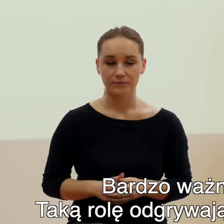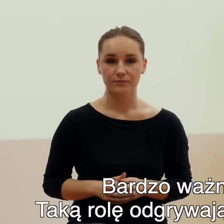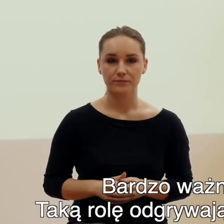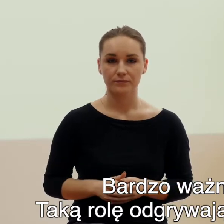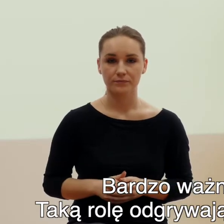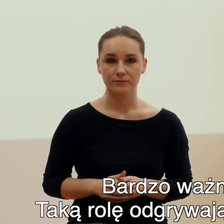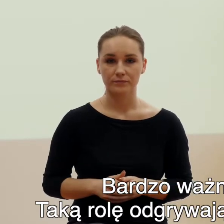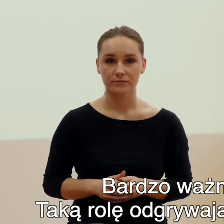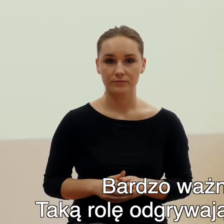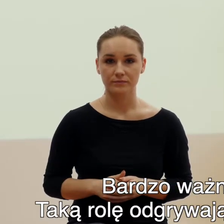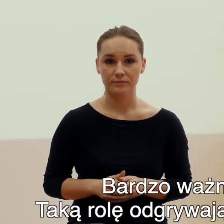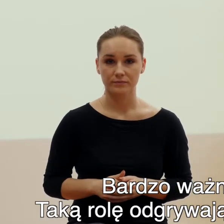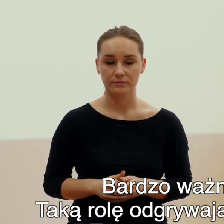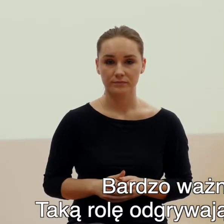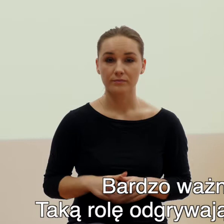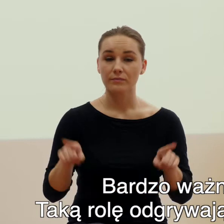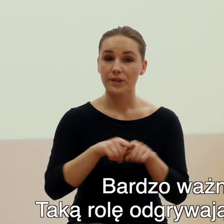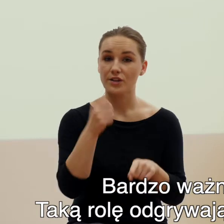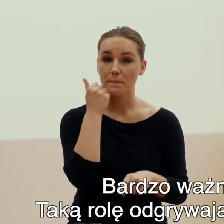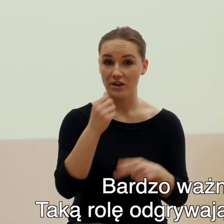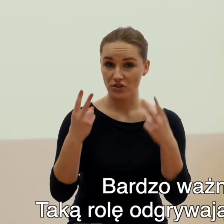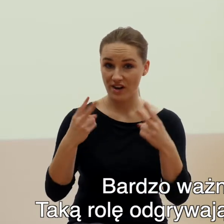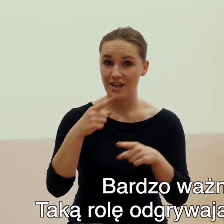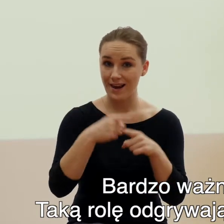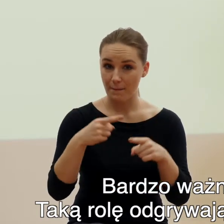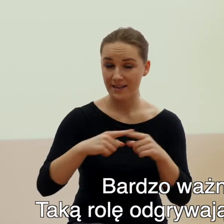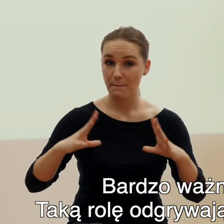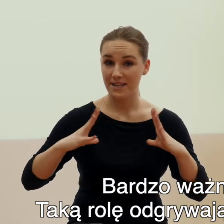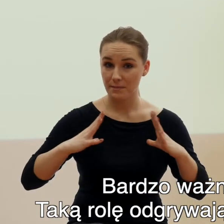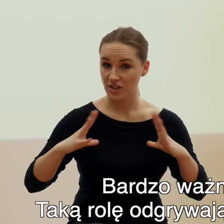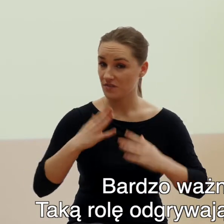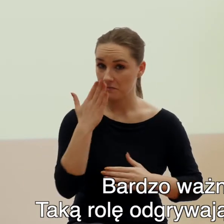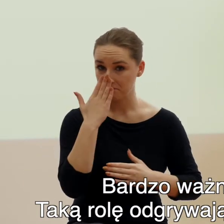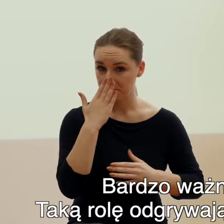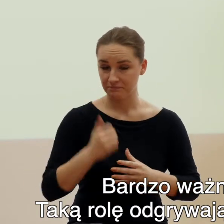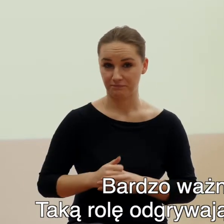Bardzo ważnym elementem bezpieczeństwa są drzwi.